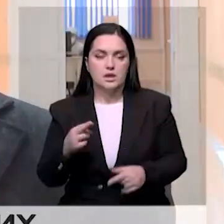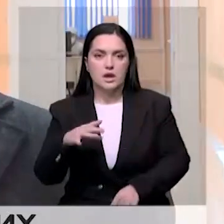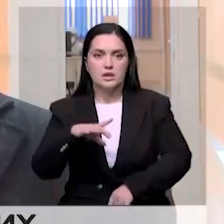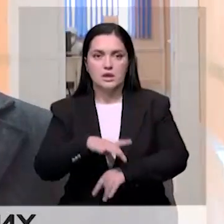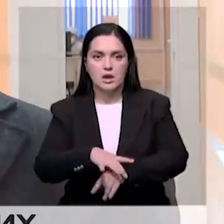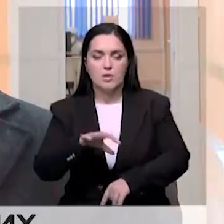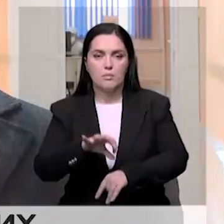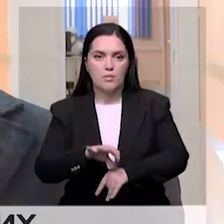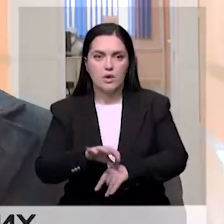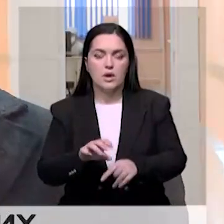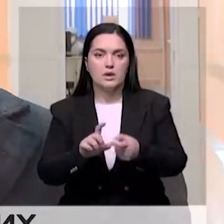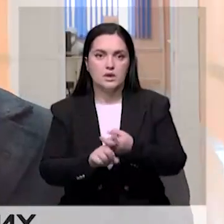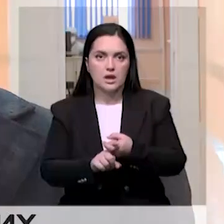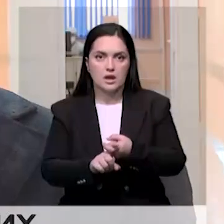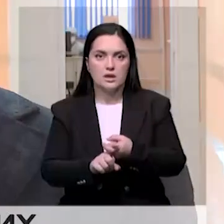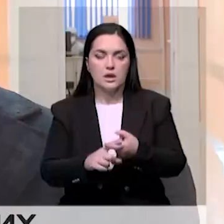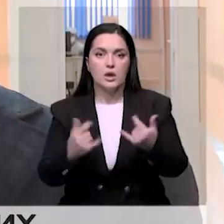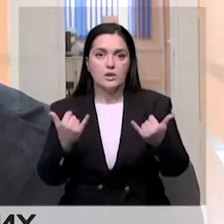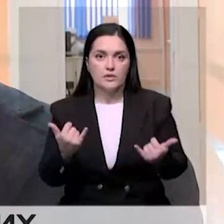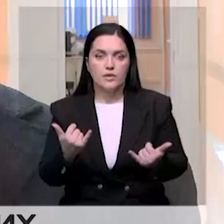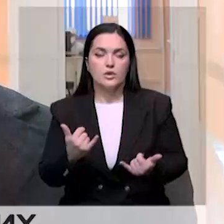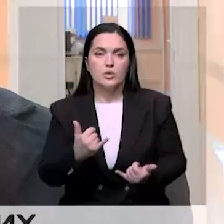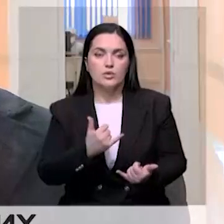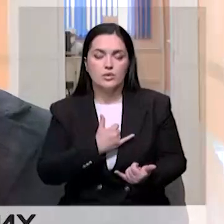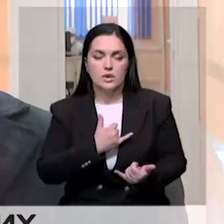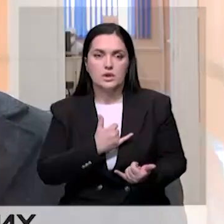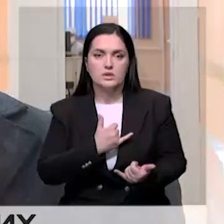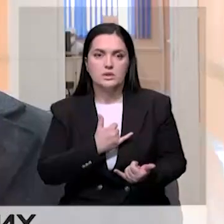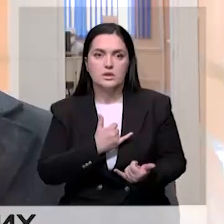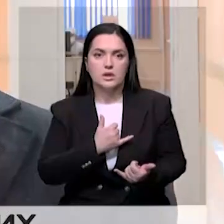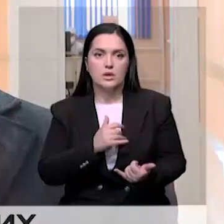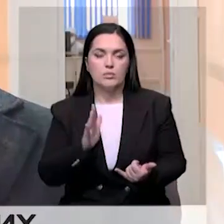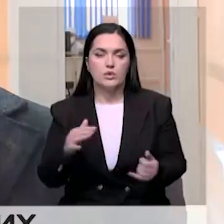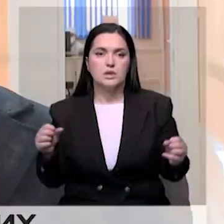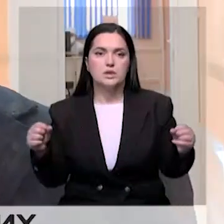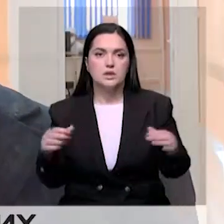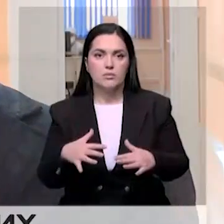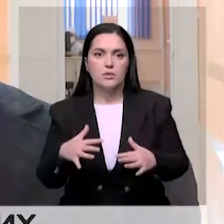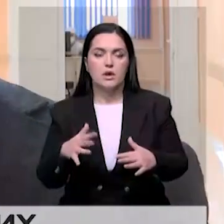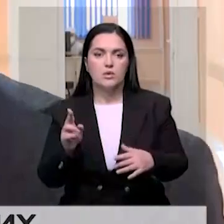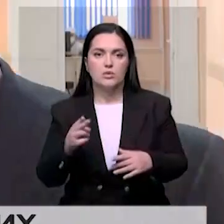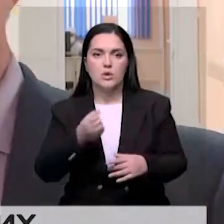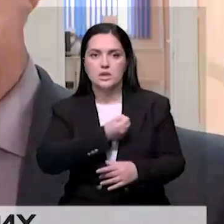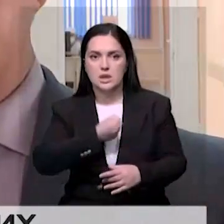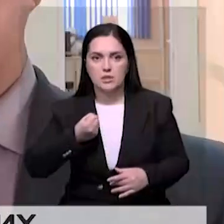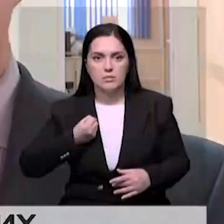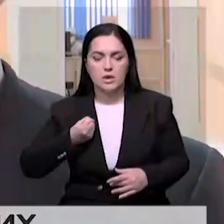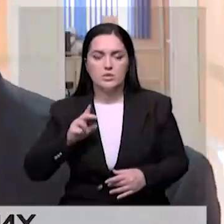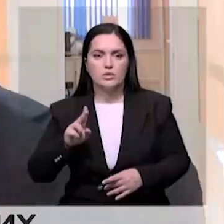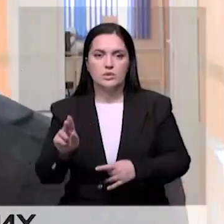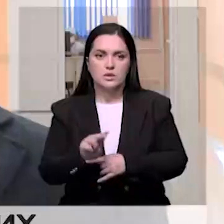онкологических заболеваний. Поэтому сегодня опять у нас в плане собрать это врачей-терапевтов, онкологов с поликлиник